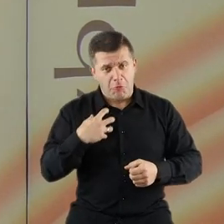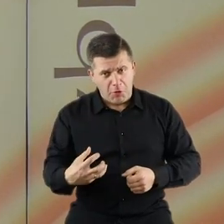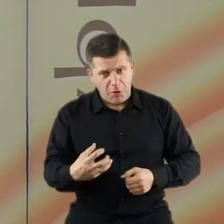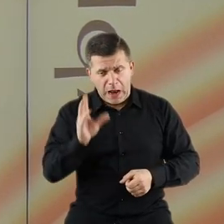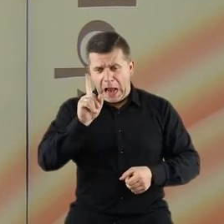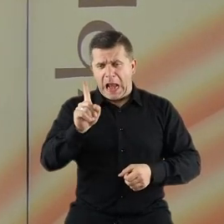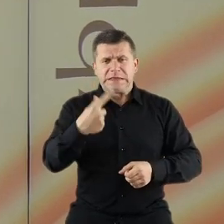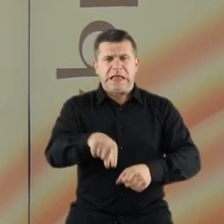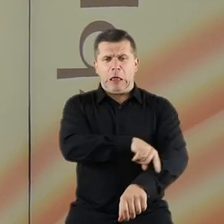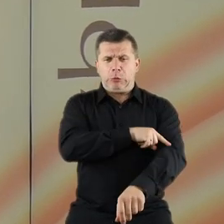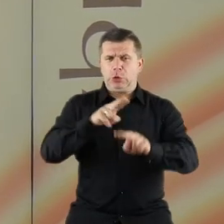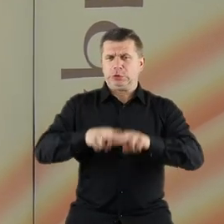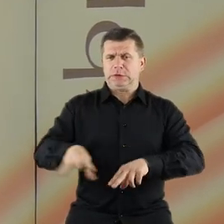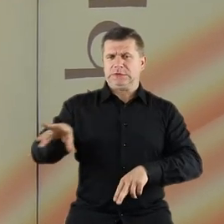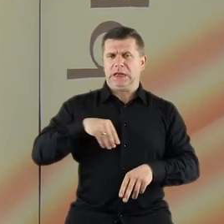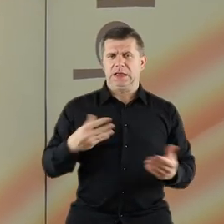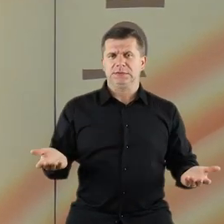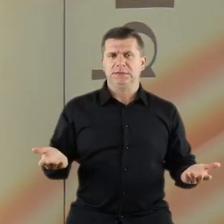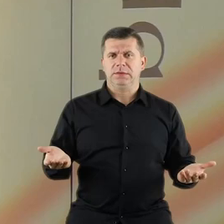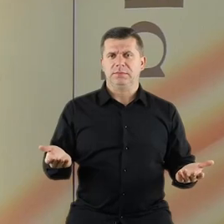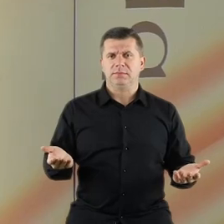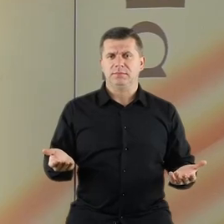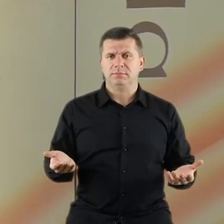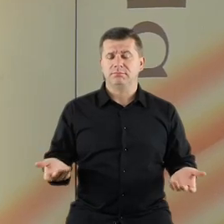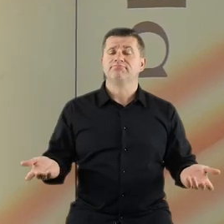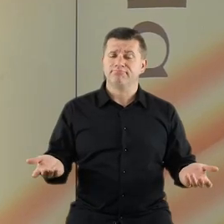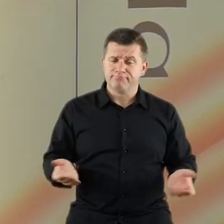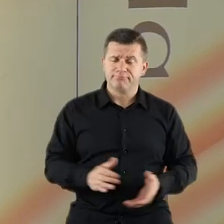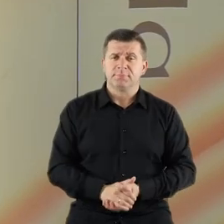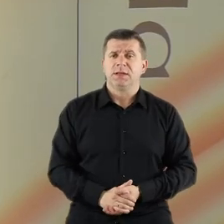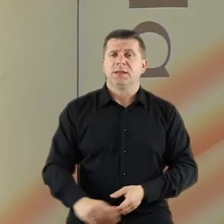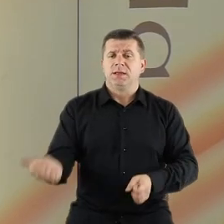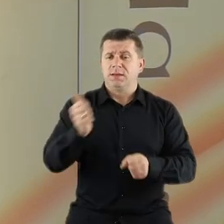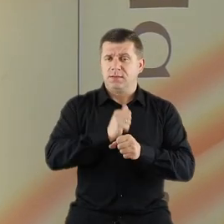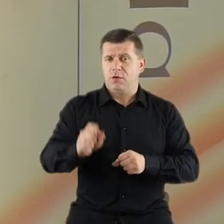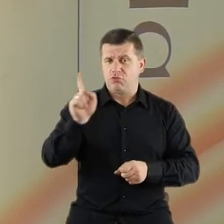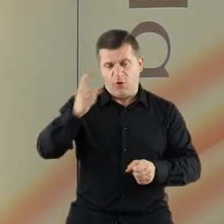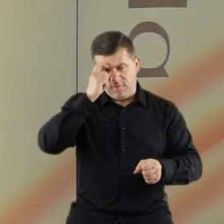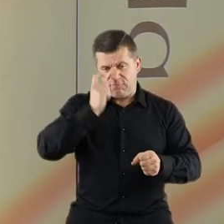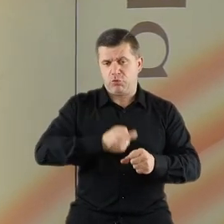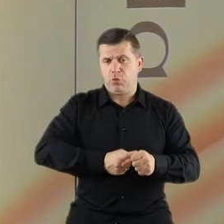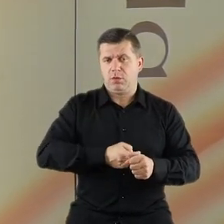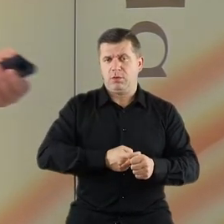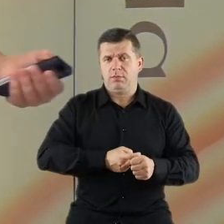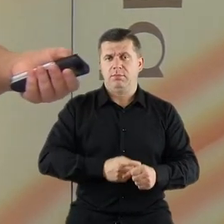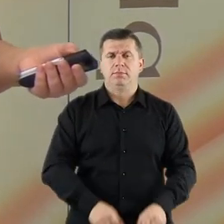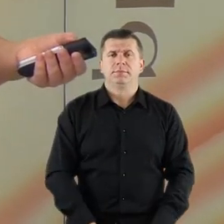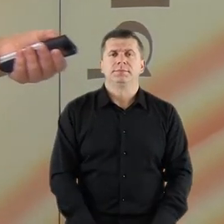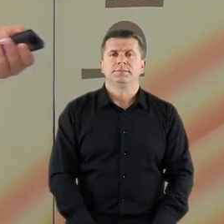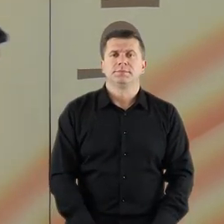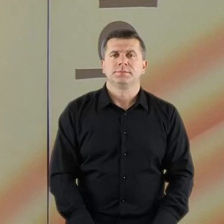gość ale on za długo zostaje z nami czasami związku z tym jest to wróg